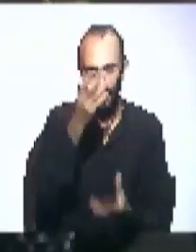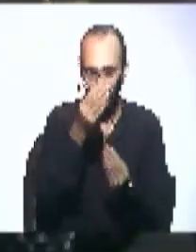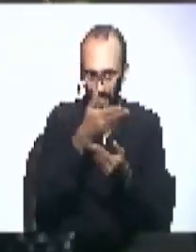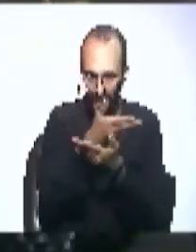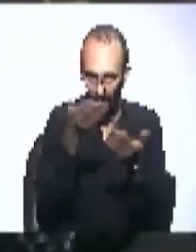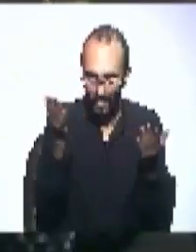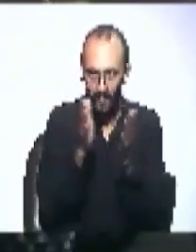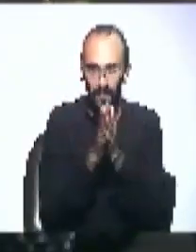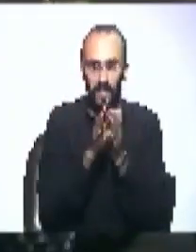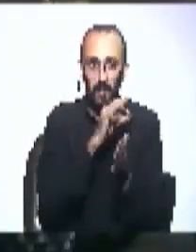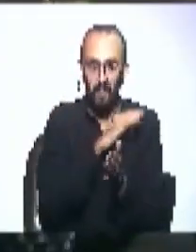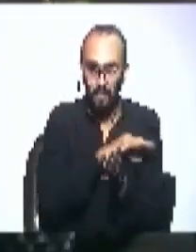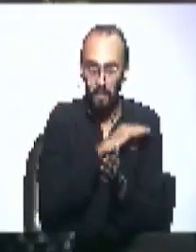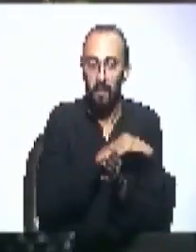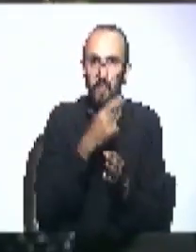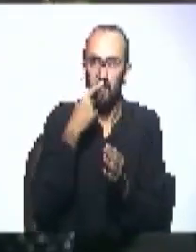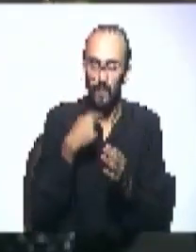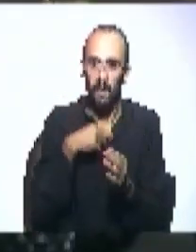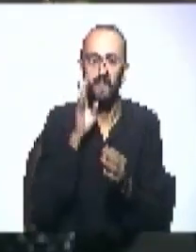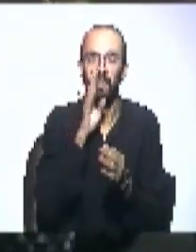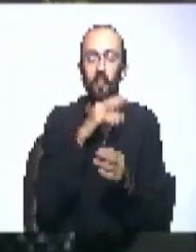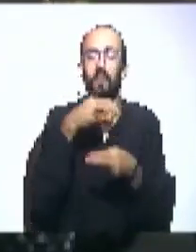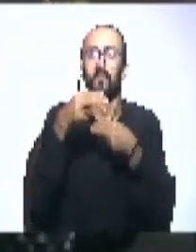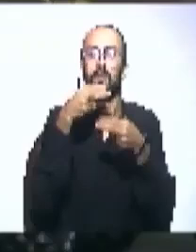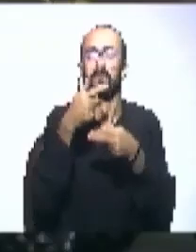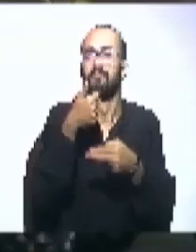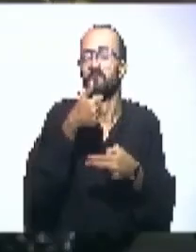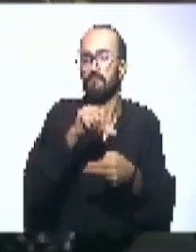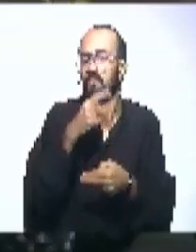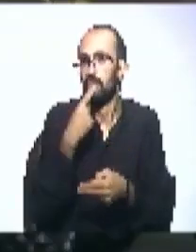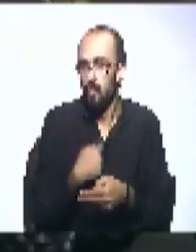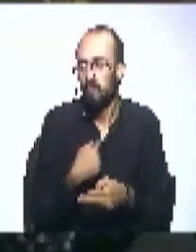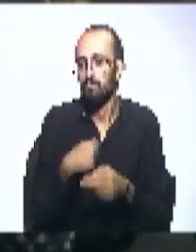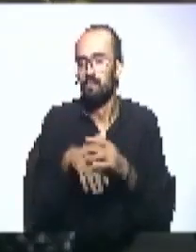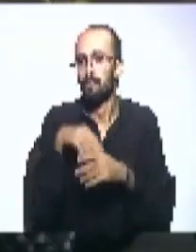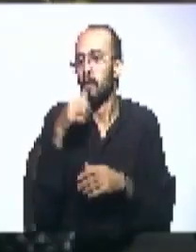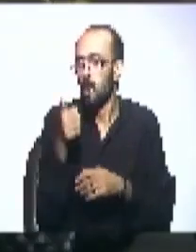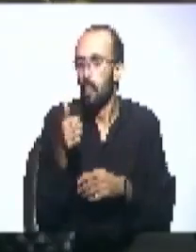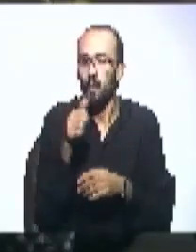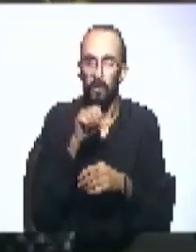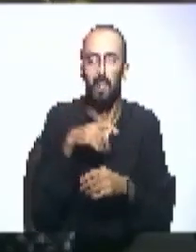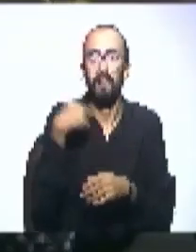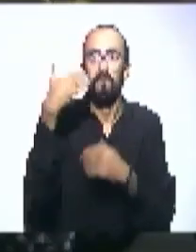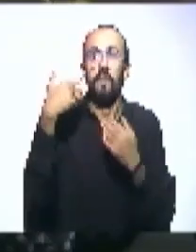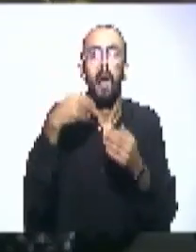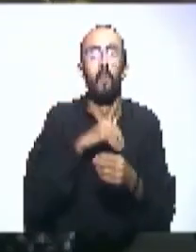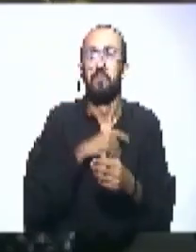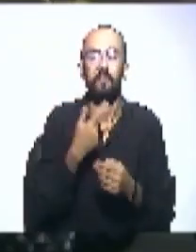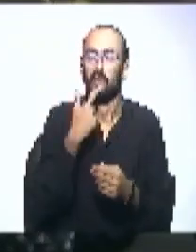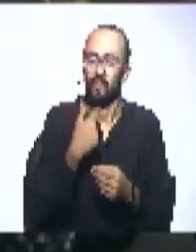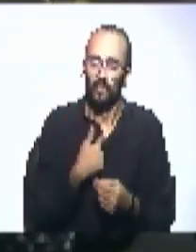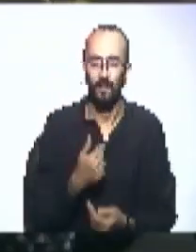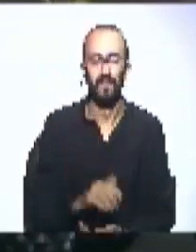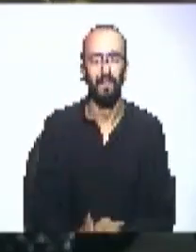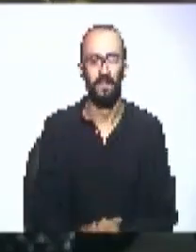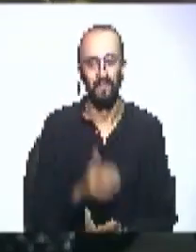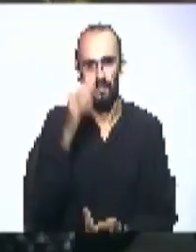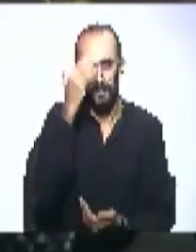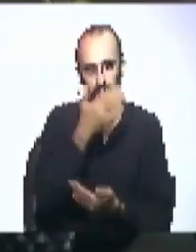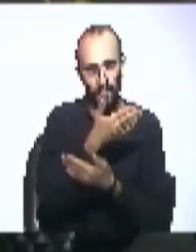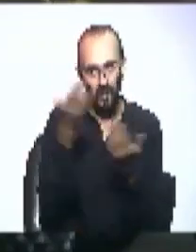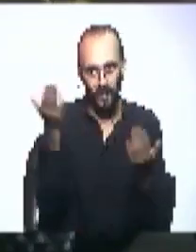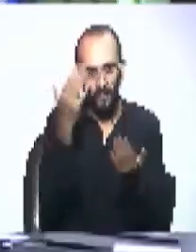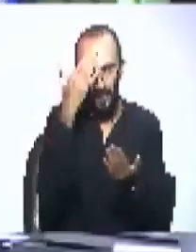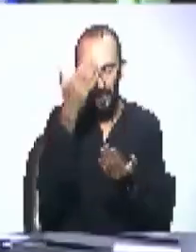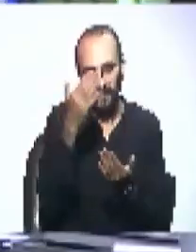واللي بيجرب الحاجه مكتبوا لنا في الكومنتس ايه الحاجات اللي جربتوها وايه الحاجات اللي انتوا عايزينها الحلقات الجايه. بشكركم جدا، بشكرك يا